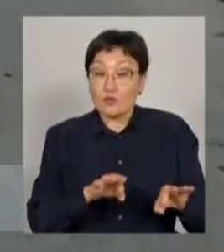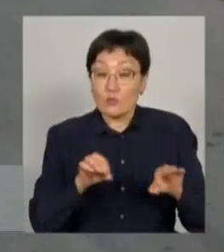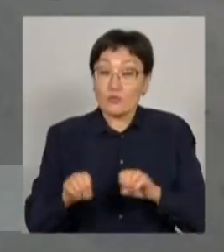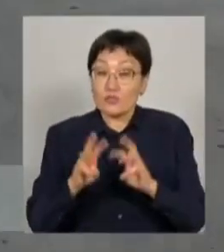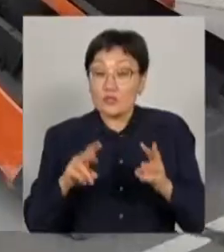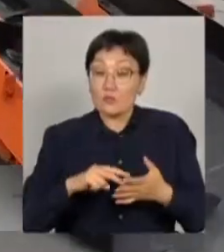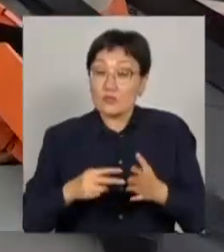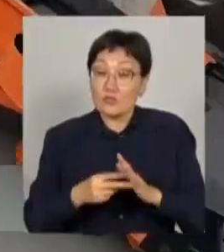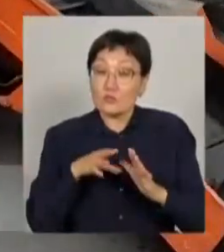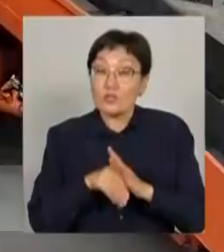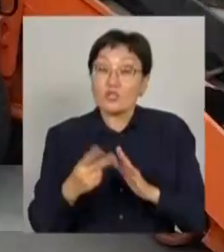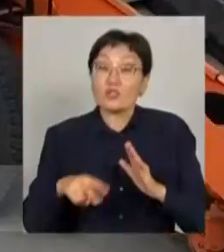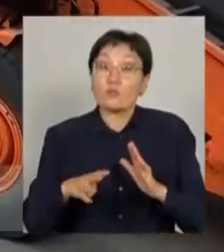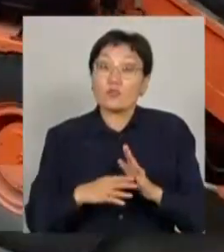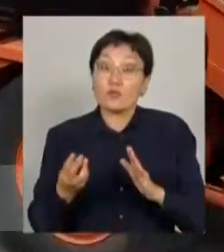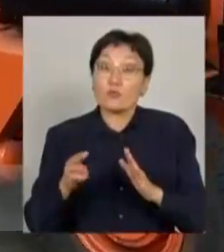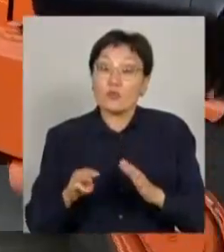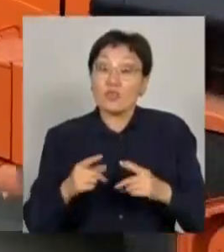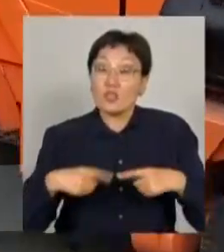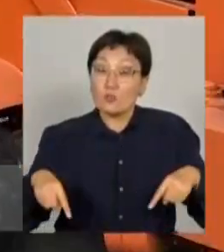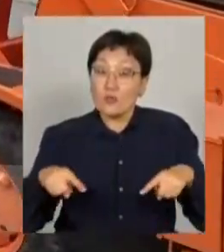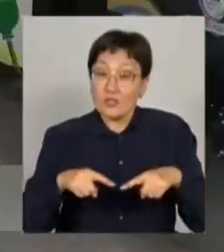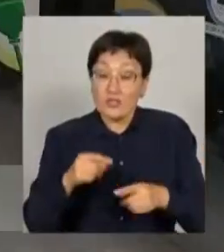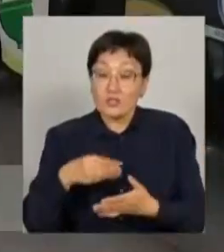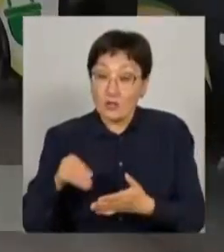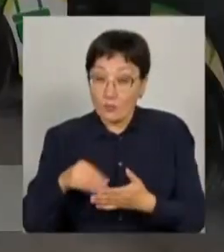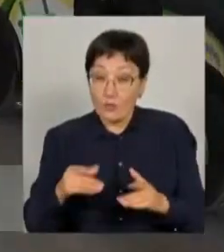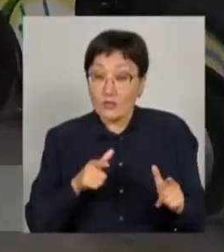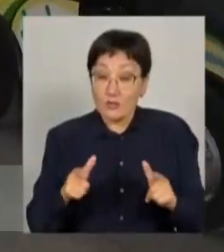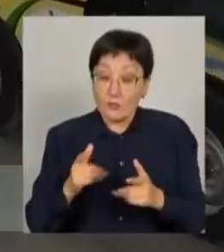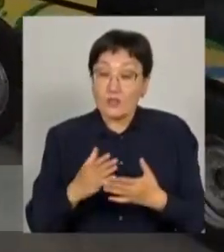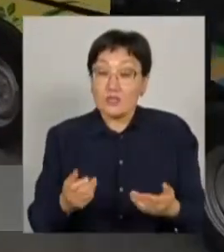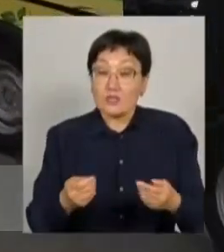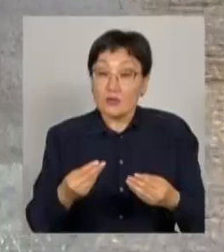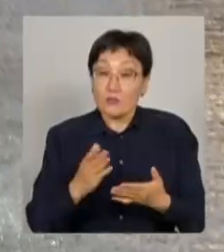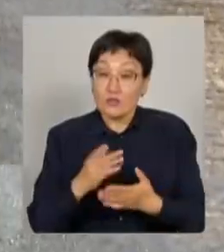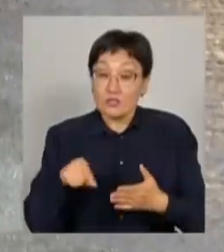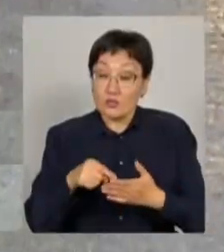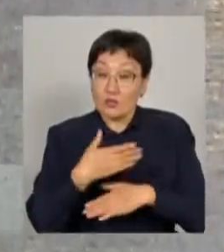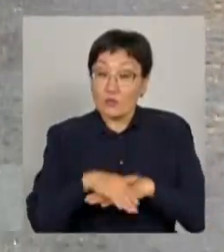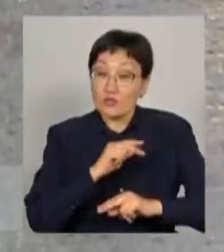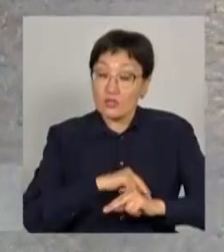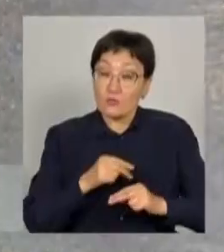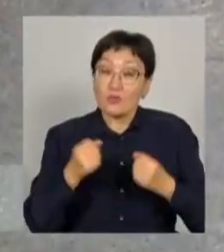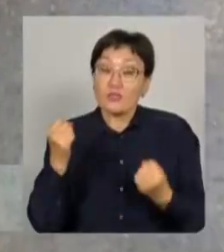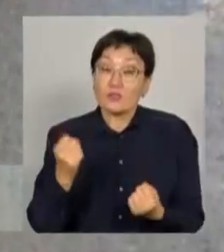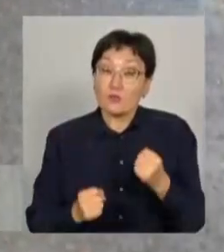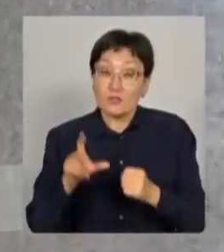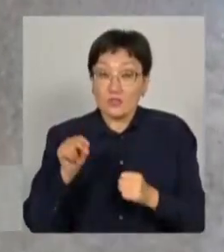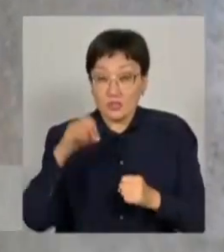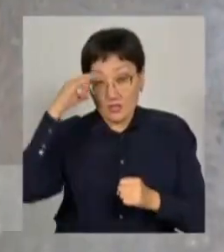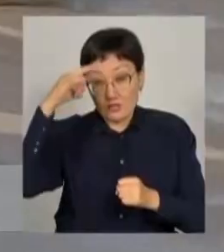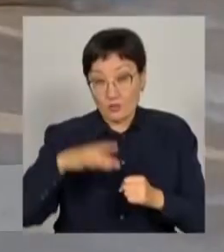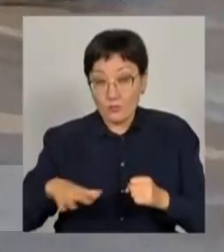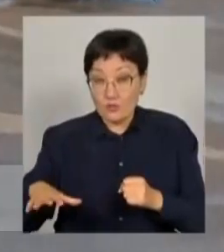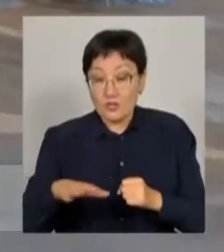ету көзделген, оның 29-ы мекемеге жеткізіліп те үлгерді. Ал қуантарлығы қала көшелерінде қызмет ететін көліктер қатарын Қазақстан